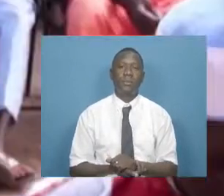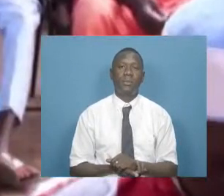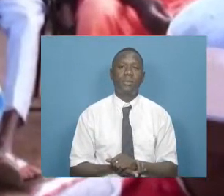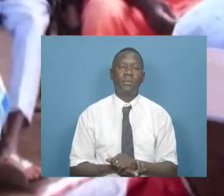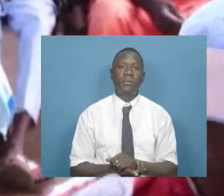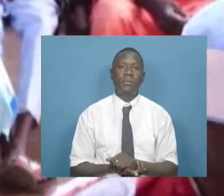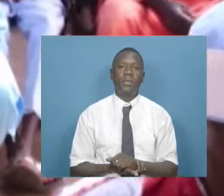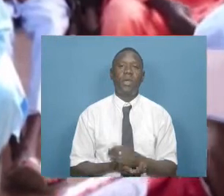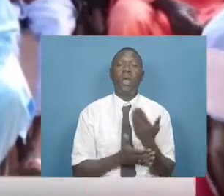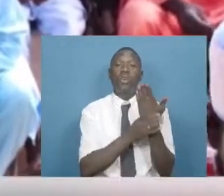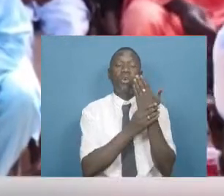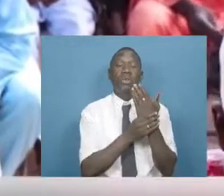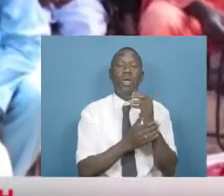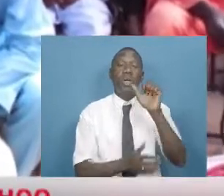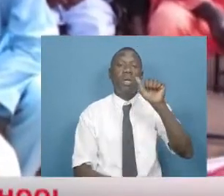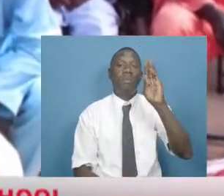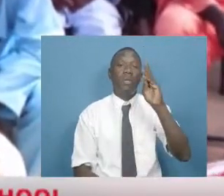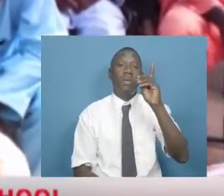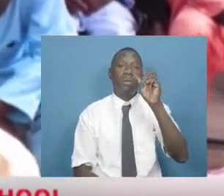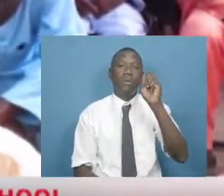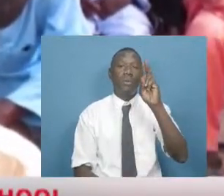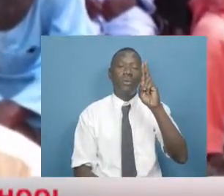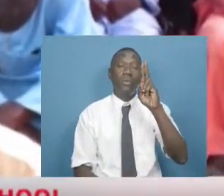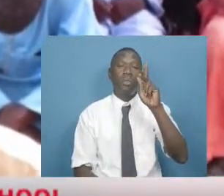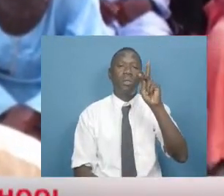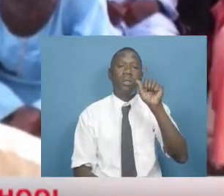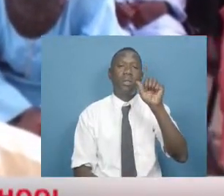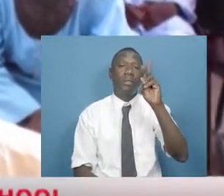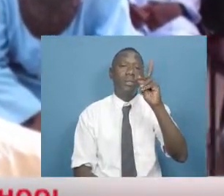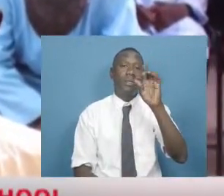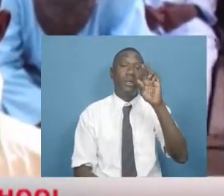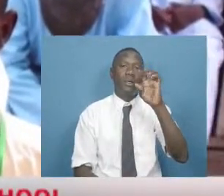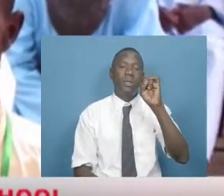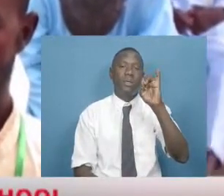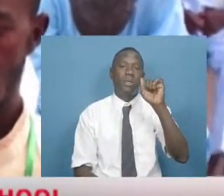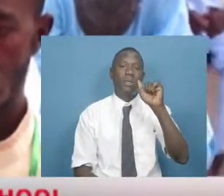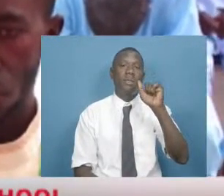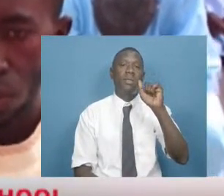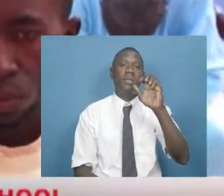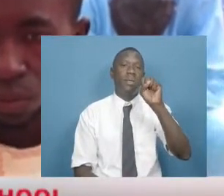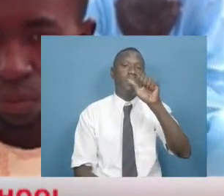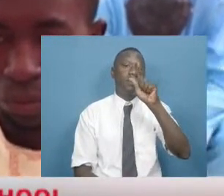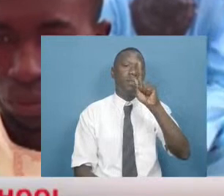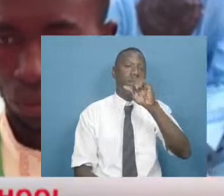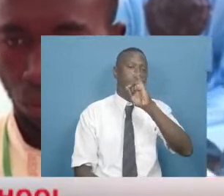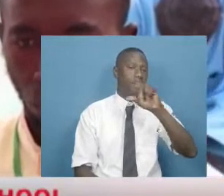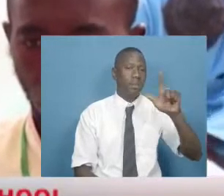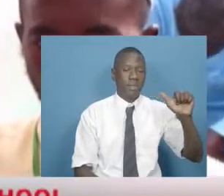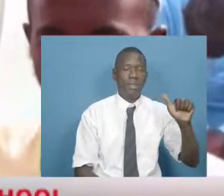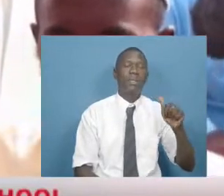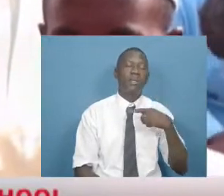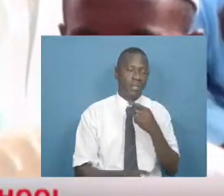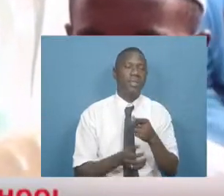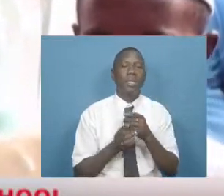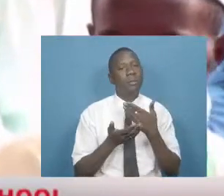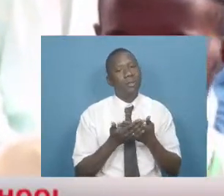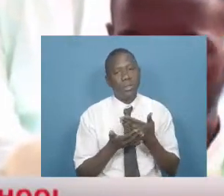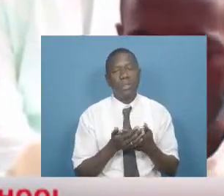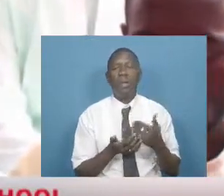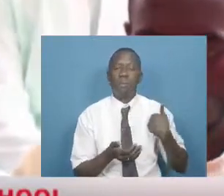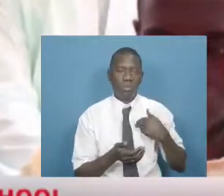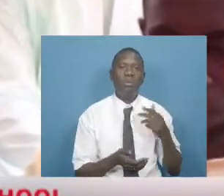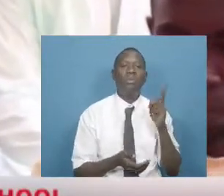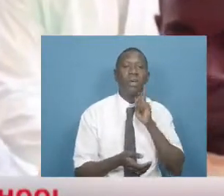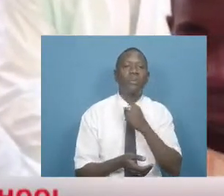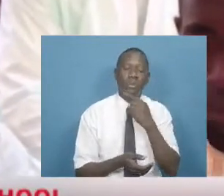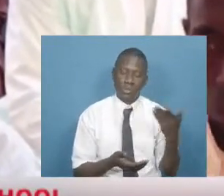الرحيم. Dr. Abdul Qadir Shilla, a lecturer at the University of the Gambia, urged parents to send their children to Quranic memorization schools